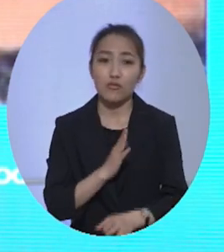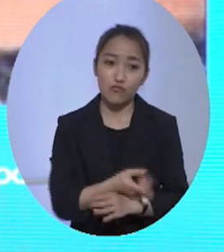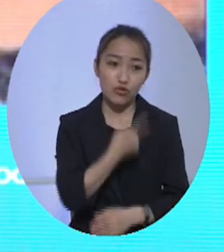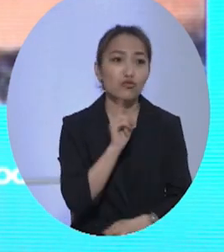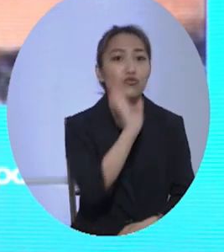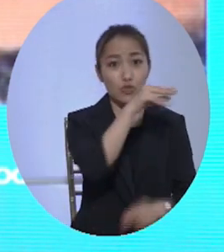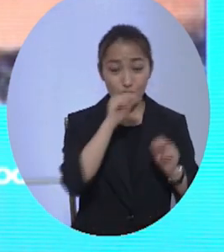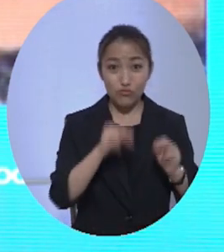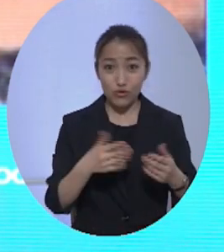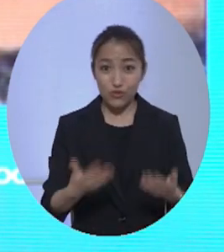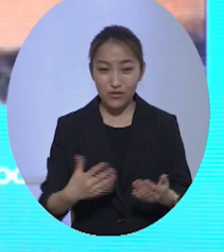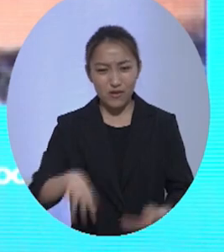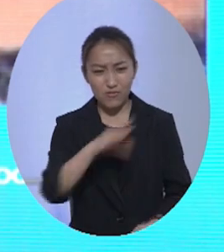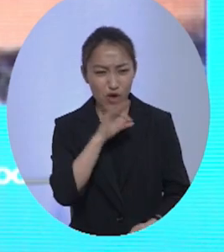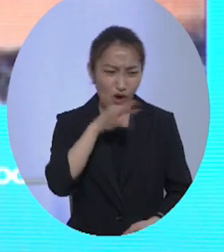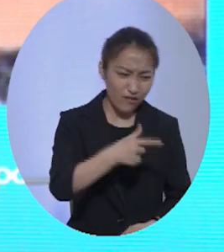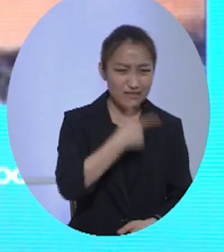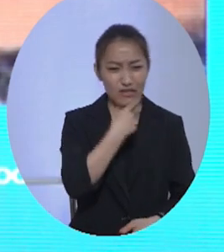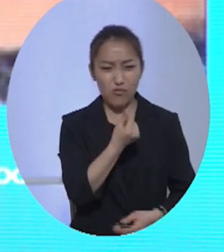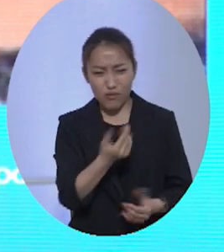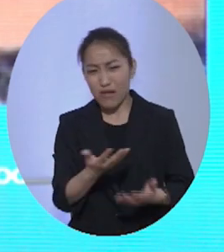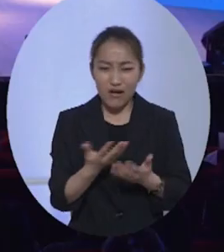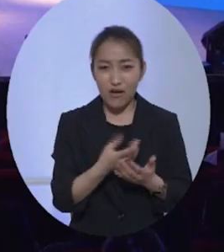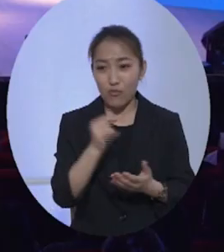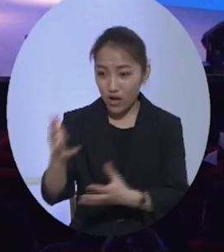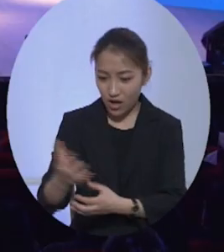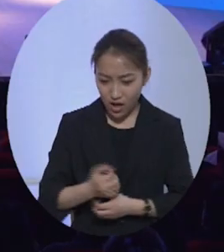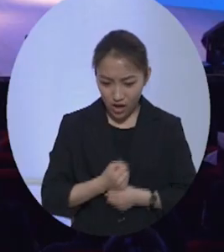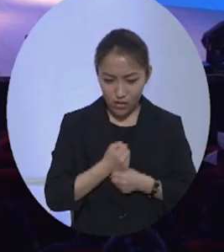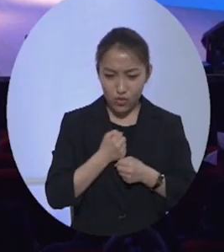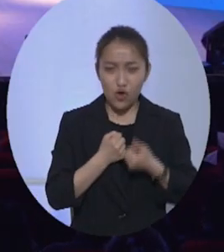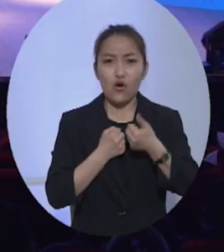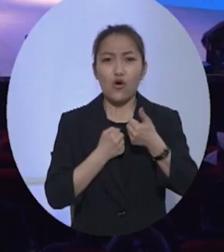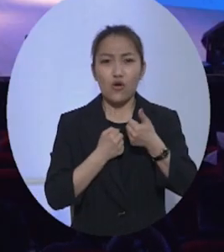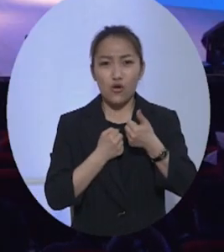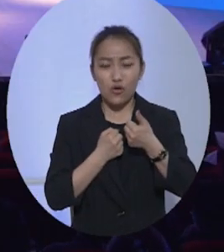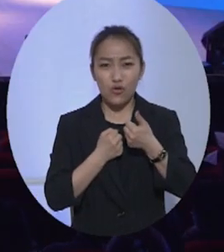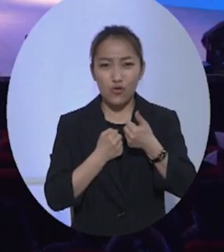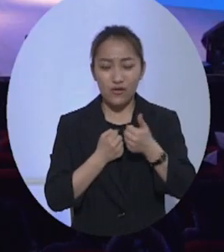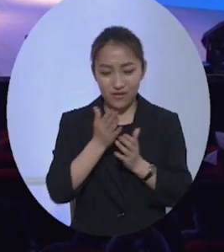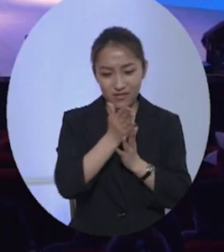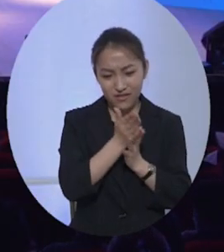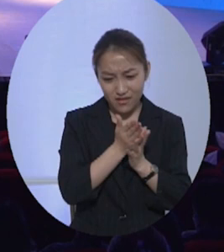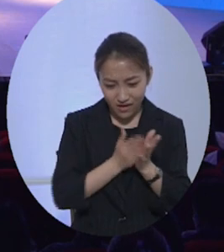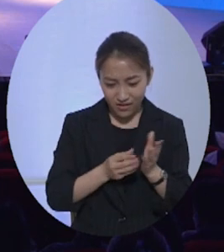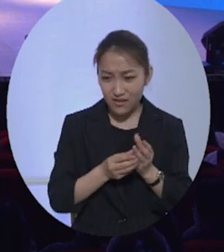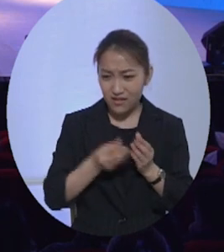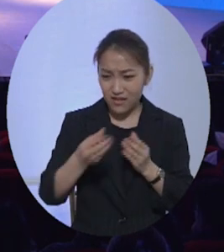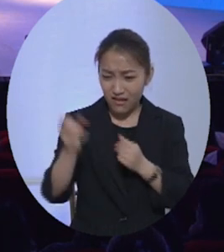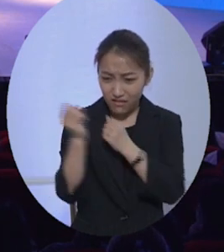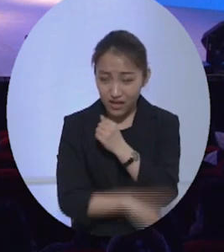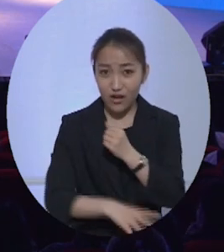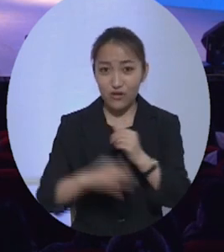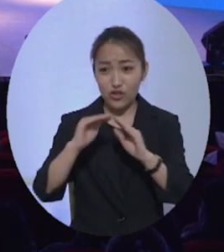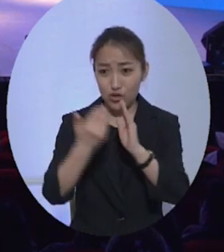Тийм багаж. Өнөөдөр бид нар олж чадахгүйсэн мөнгөө ингээд авчаад тэг шууд талын маш их ядарсан гэрүүл